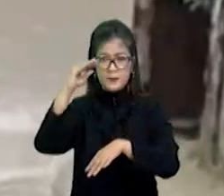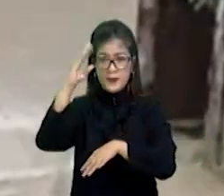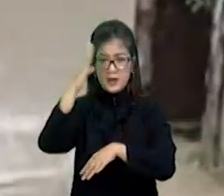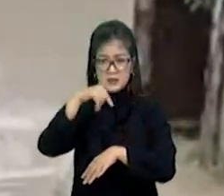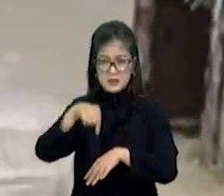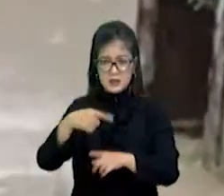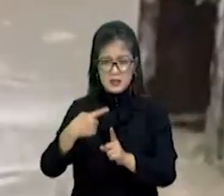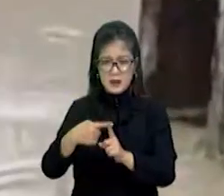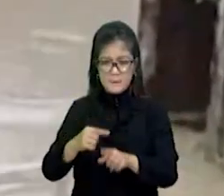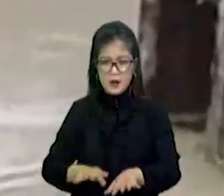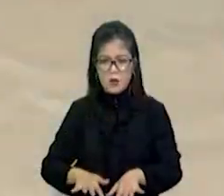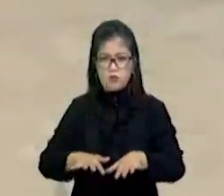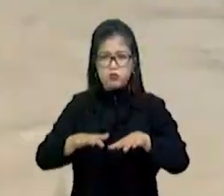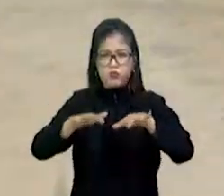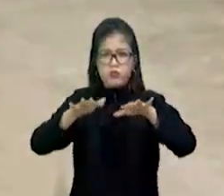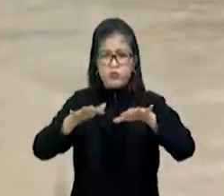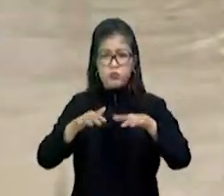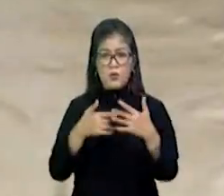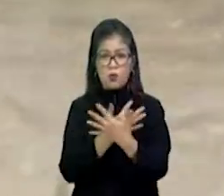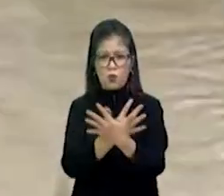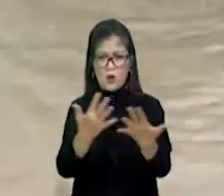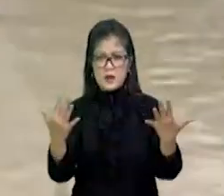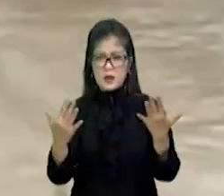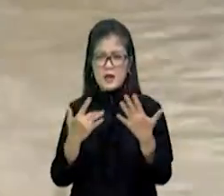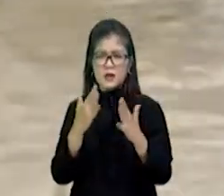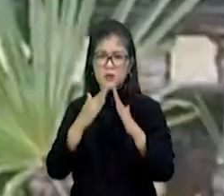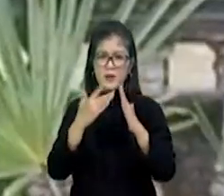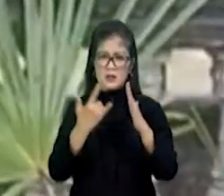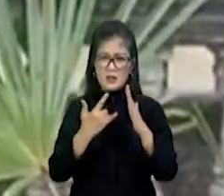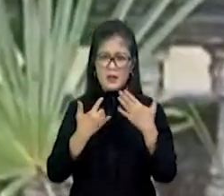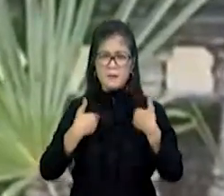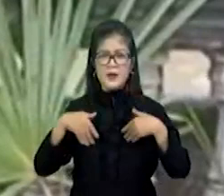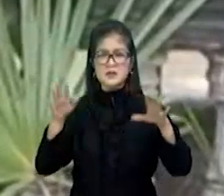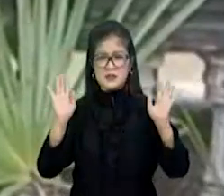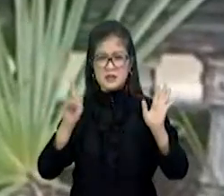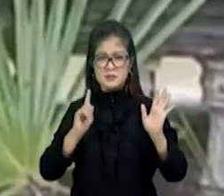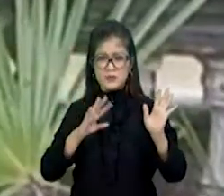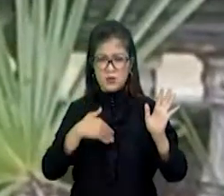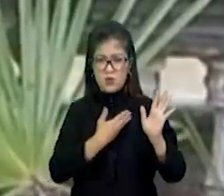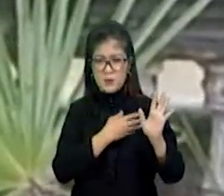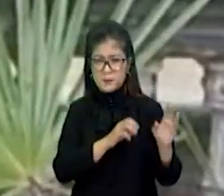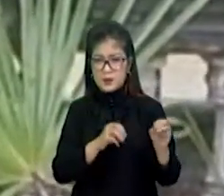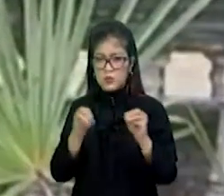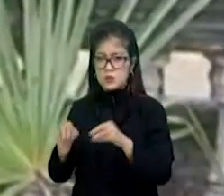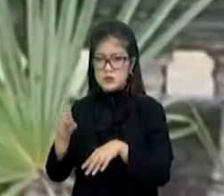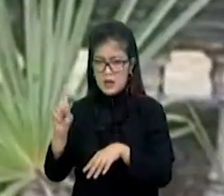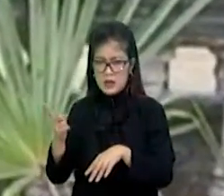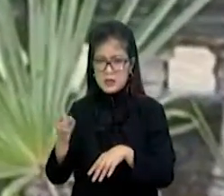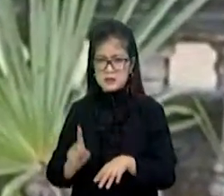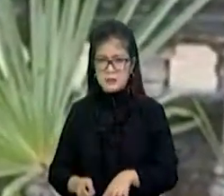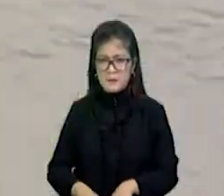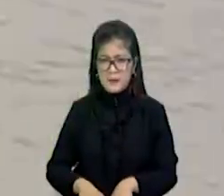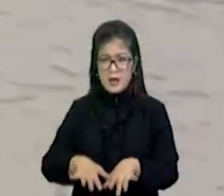Warganya bisa pasrah bertahan di dalam rumah. Tak sedikit bahkan korban banjir yang memilih mengungsi akibat banjir susulan yang semakin parah.